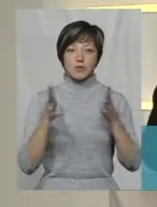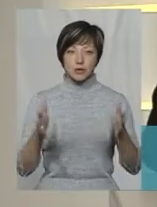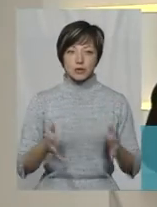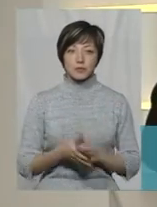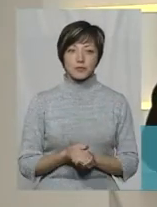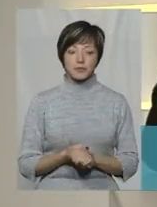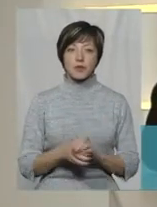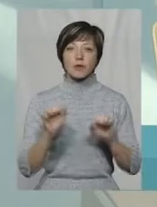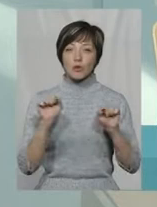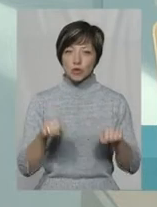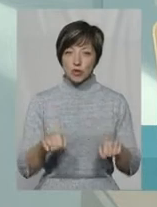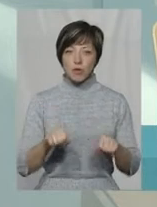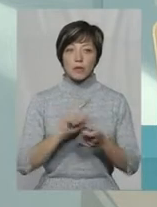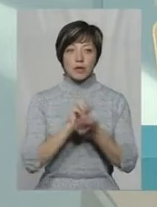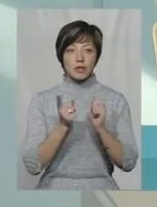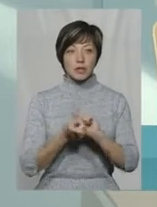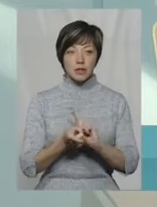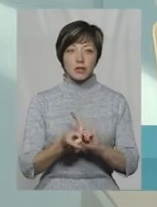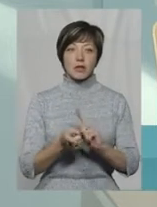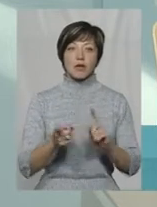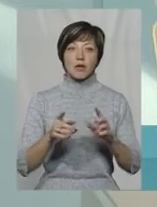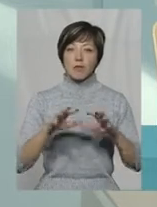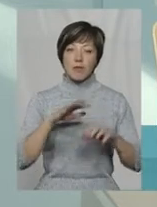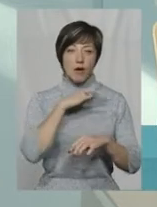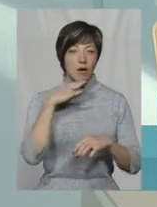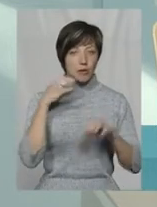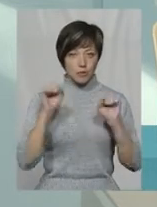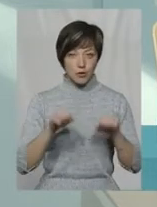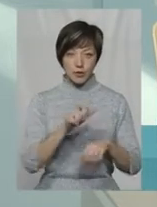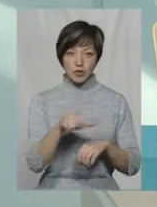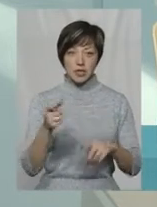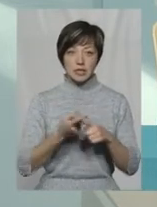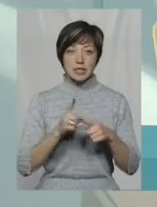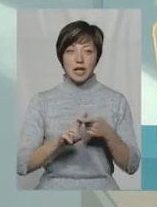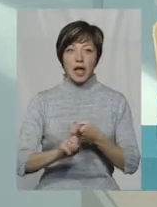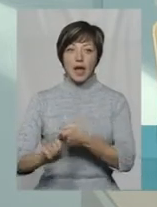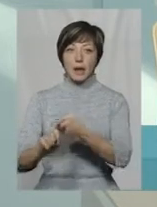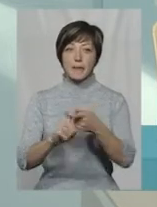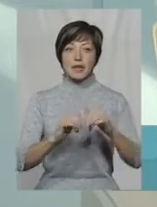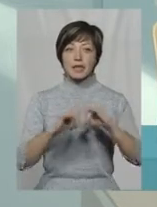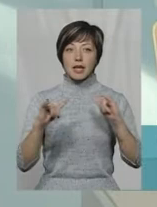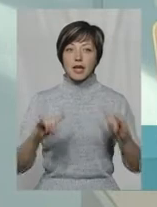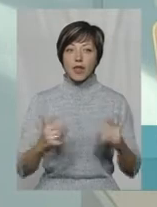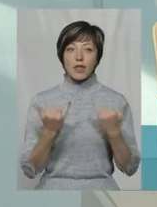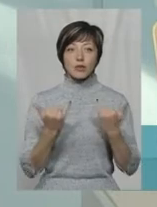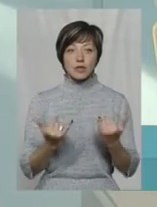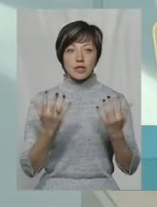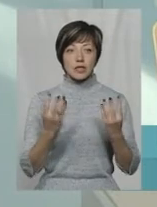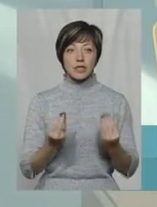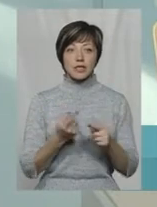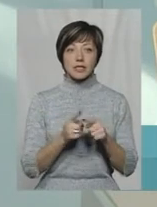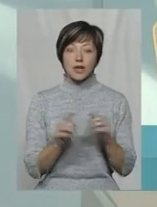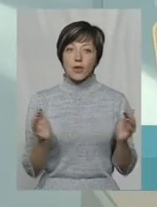наростає і може вирости в цілу снігову бабу. Це вже буде епідемія. Але на сьогодні це